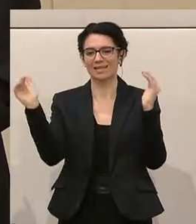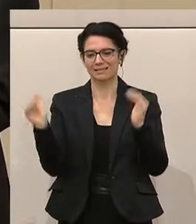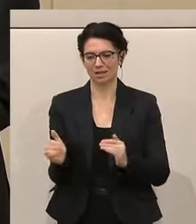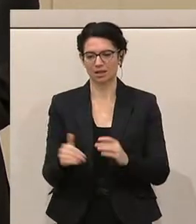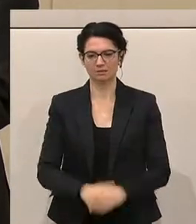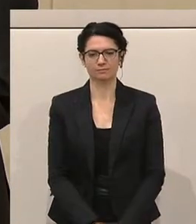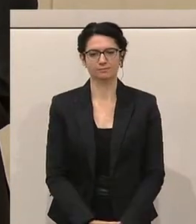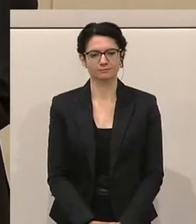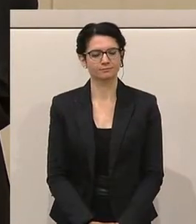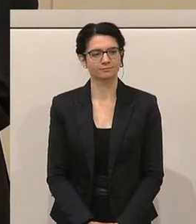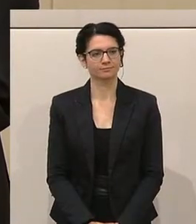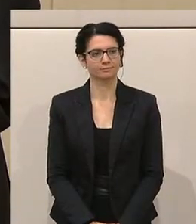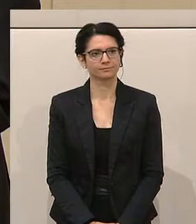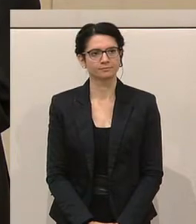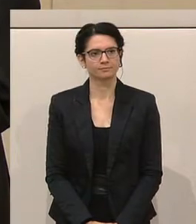und Herren.